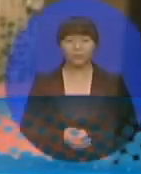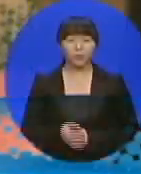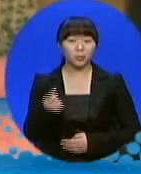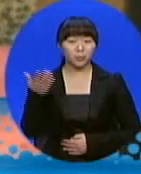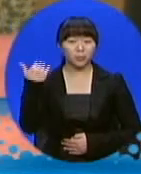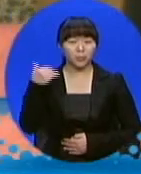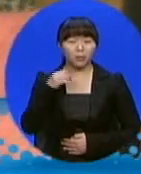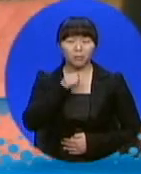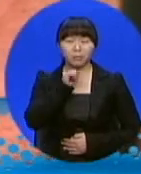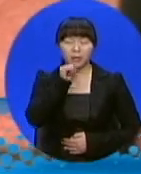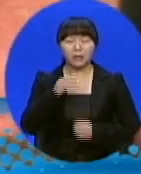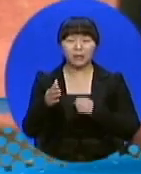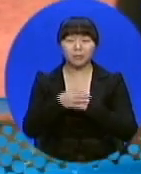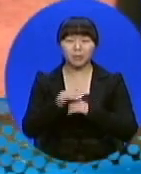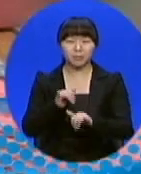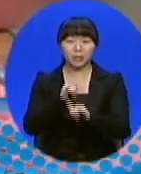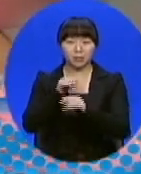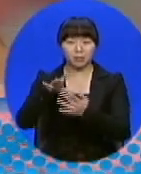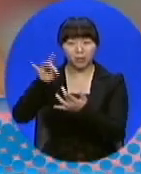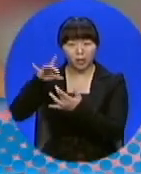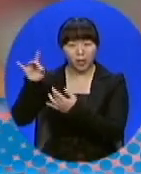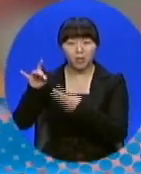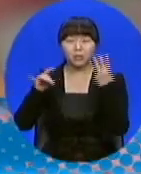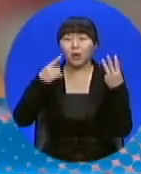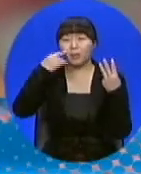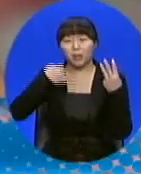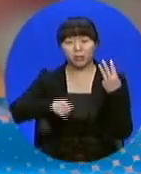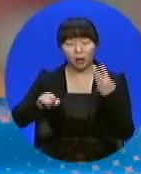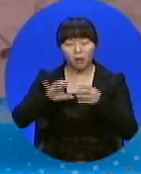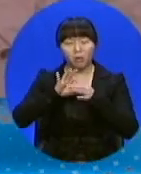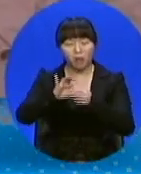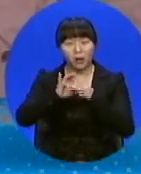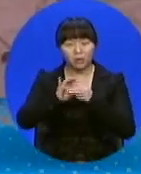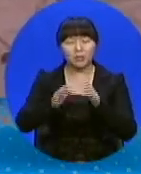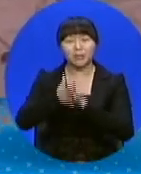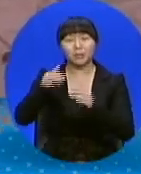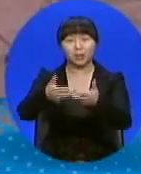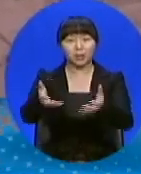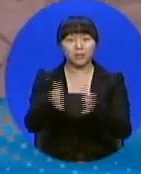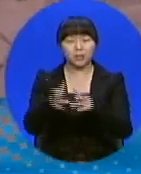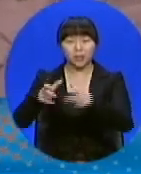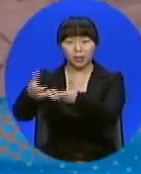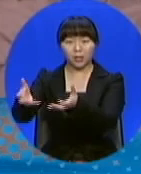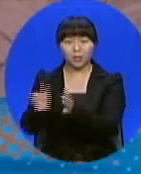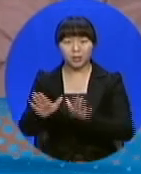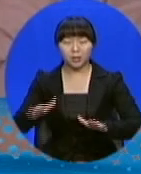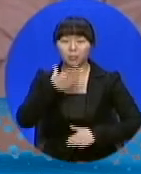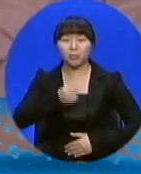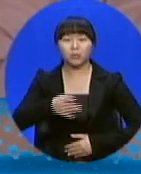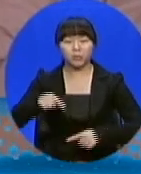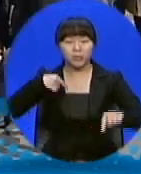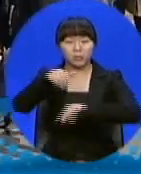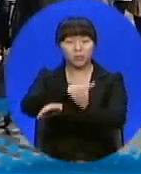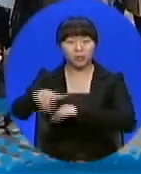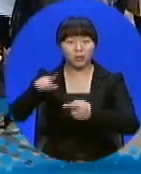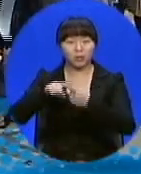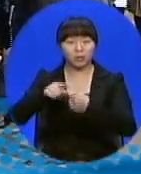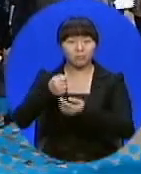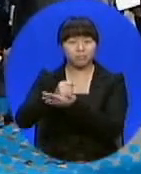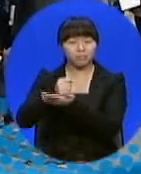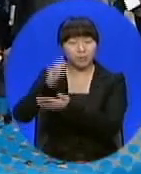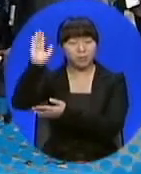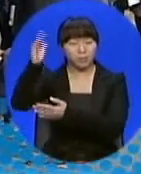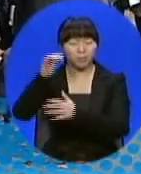얼마 전 빈곤으로 자살을 선택한 세무녀 사건과 관련해 시민단체와 장애계가 현행 복지체계를 규탄하는 기자회견을